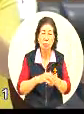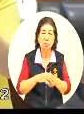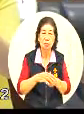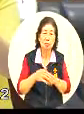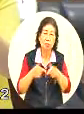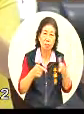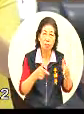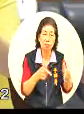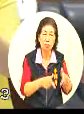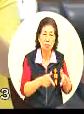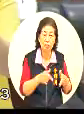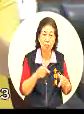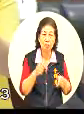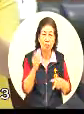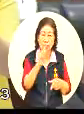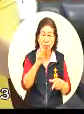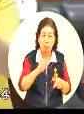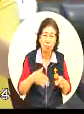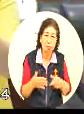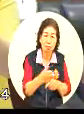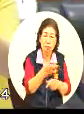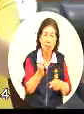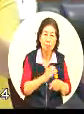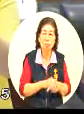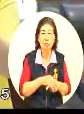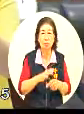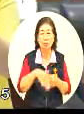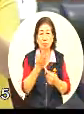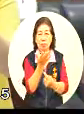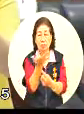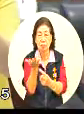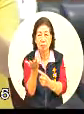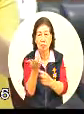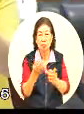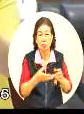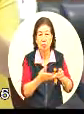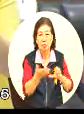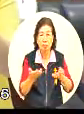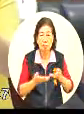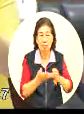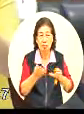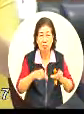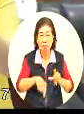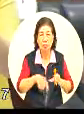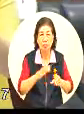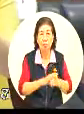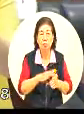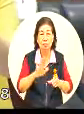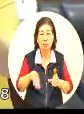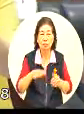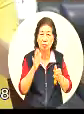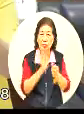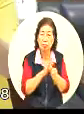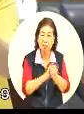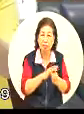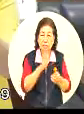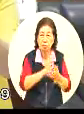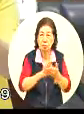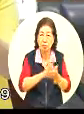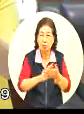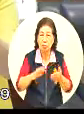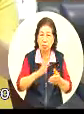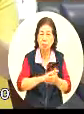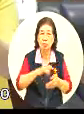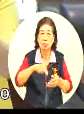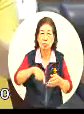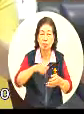哦。所以本社底下提出来讲哦，要解决观光霸凌西子湾问题哦， 欢迎